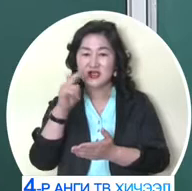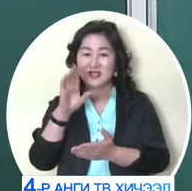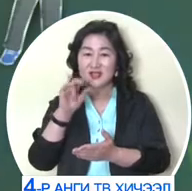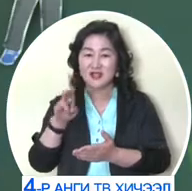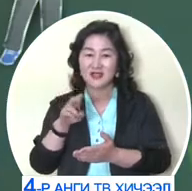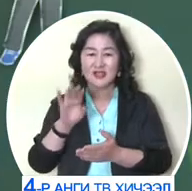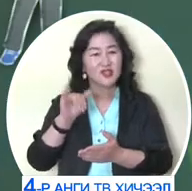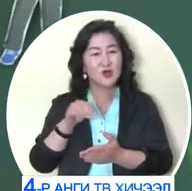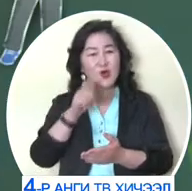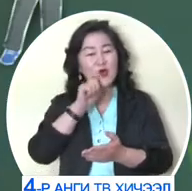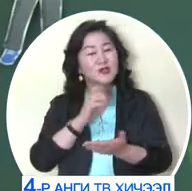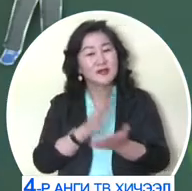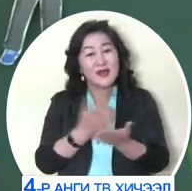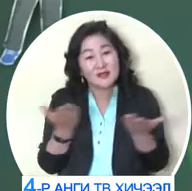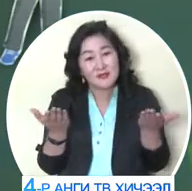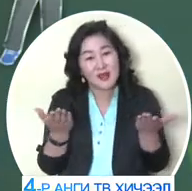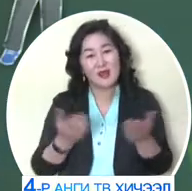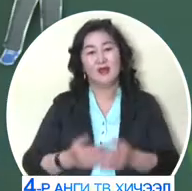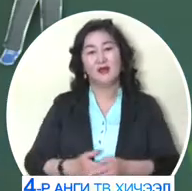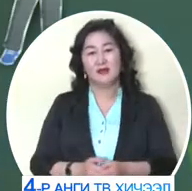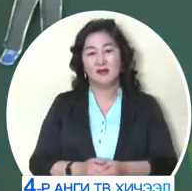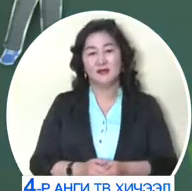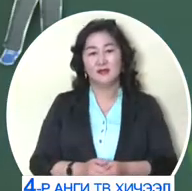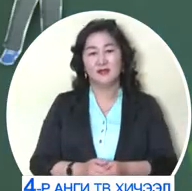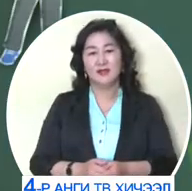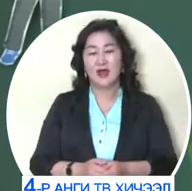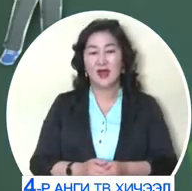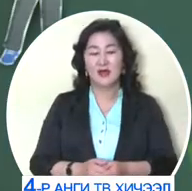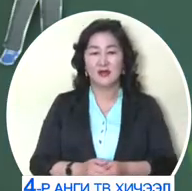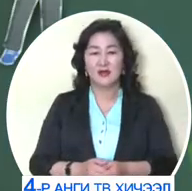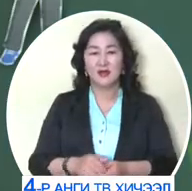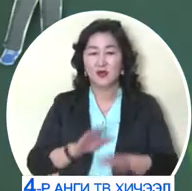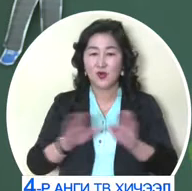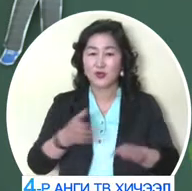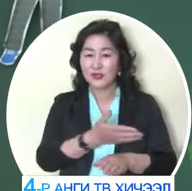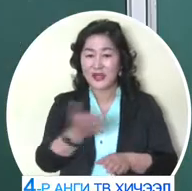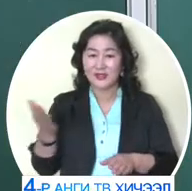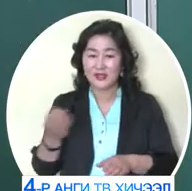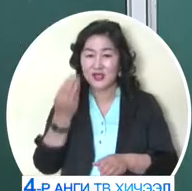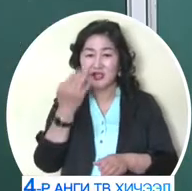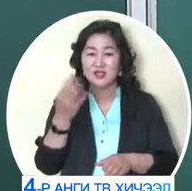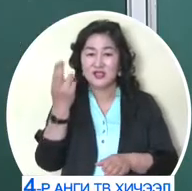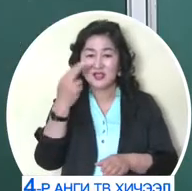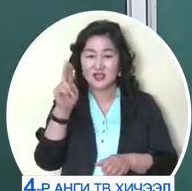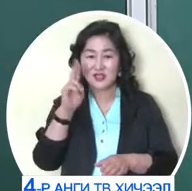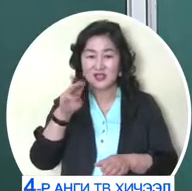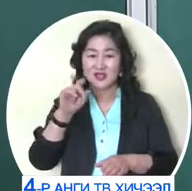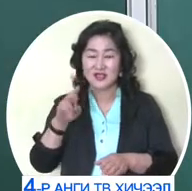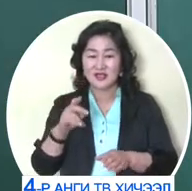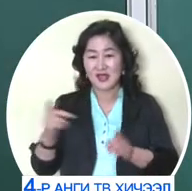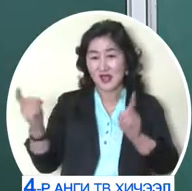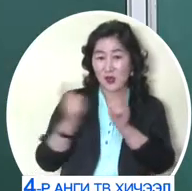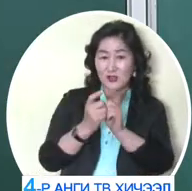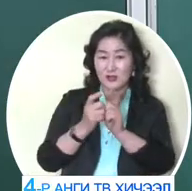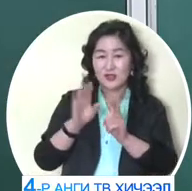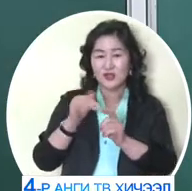хүснэ. За тэгвэл хүсэл биелүүлдэг шидтэнтэй таарлах юм бол юу гоох талаараа ингүн хүслэн